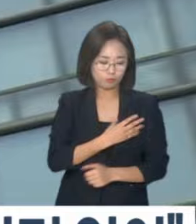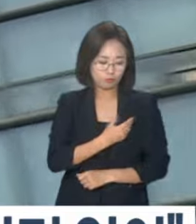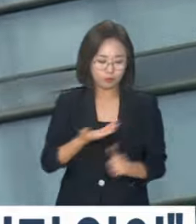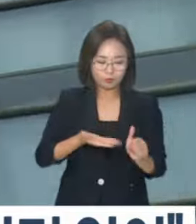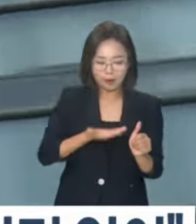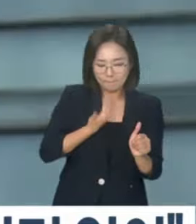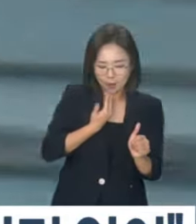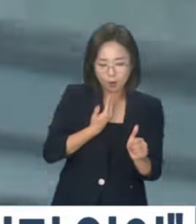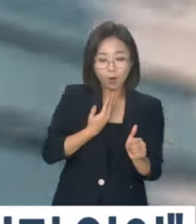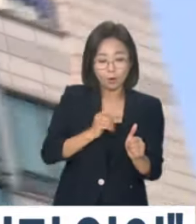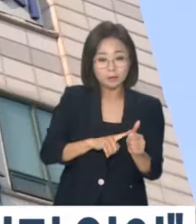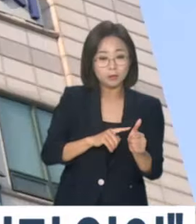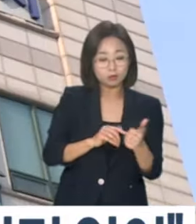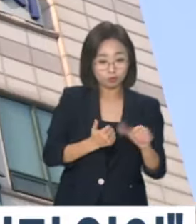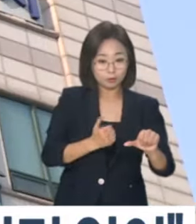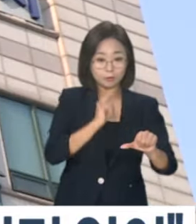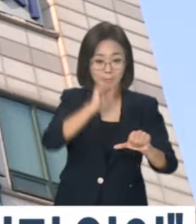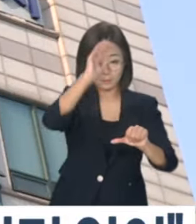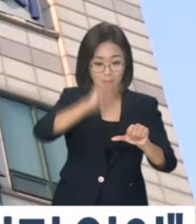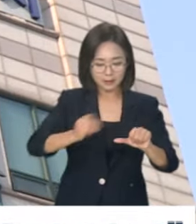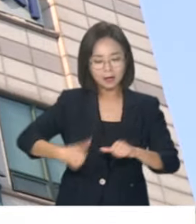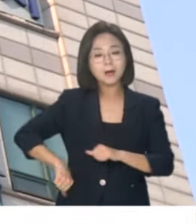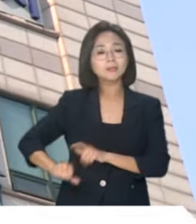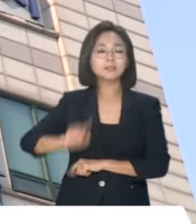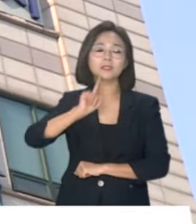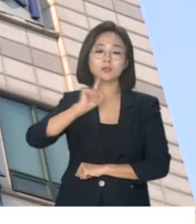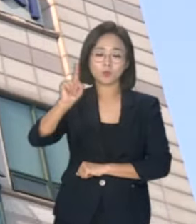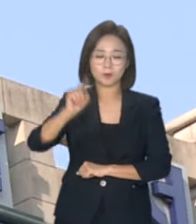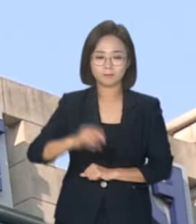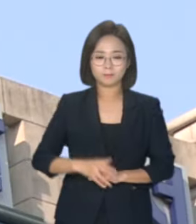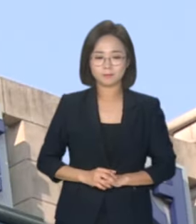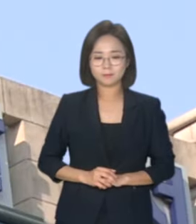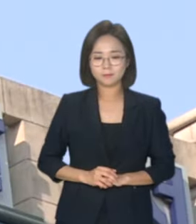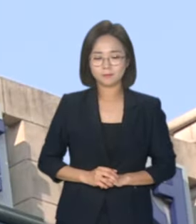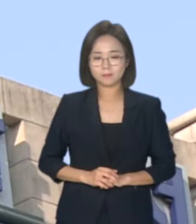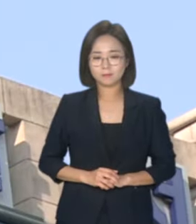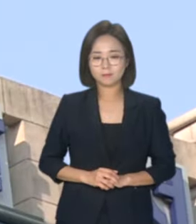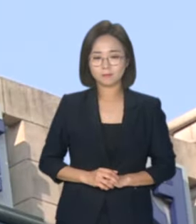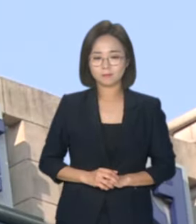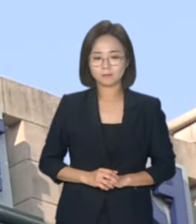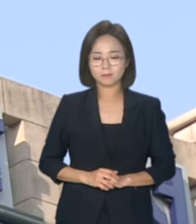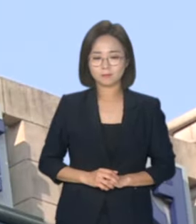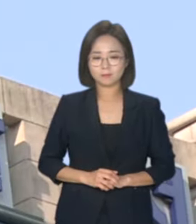마시고 아버지가 돌아가셨다는 내용의 신고가 경찰에 접수된 바 있습니다.